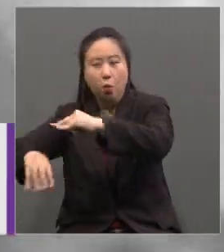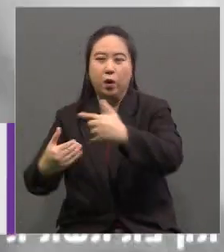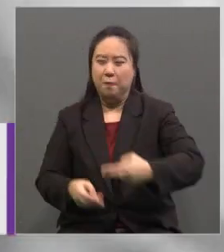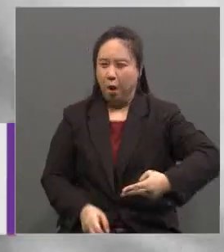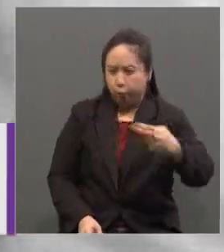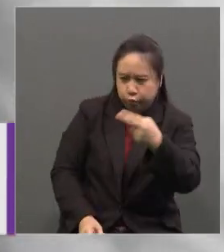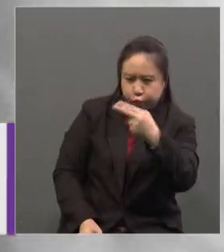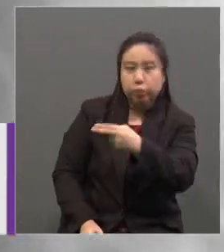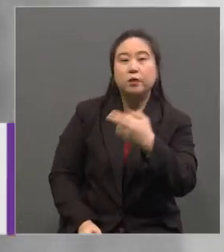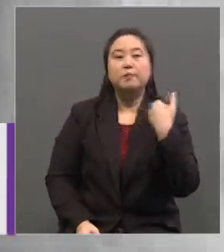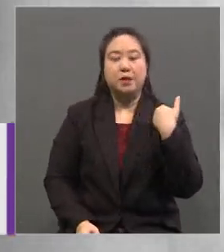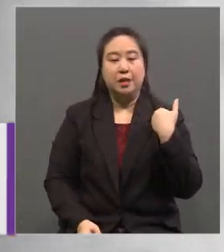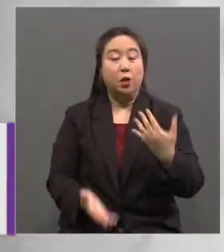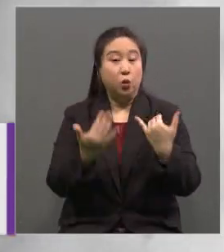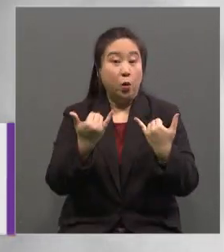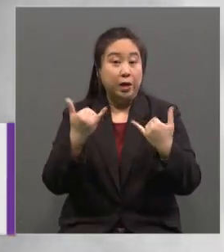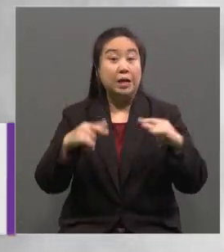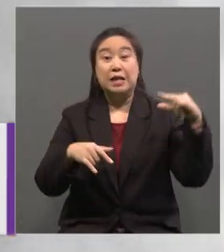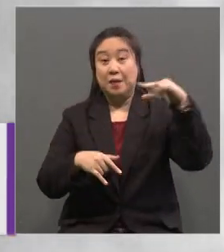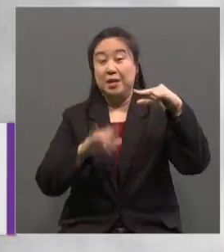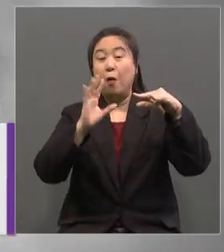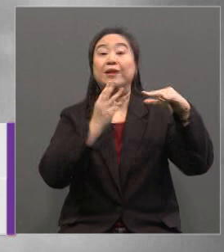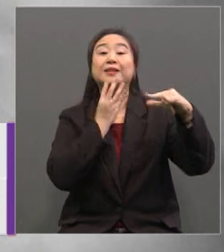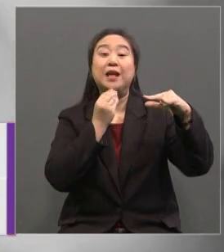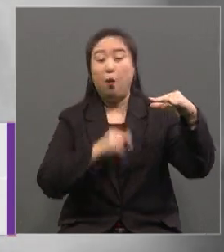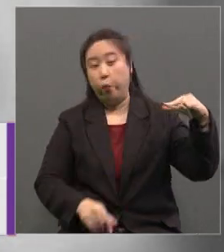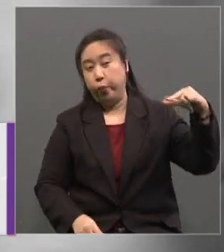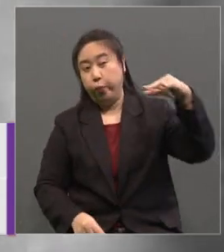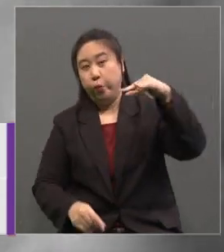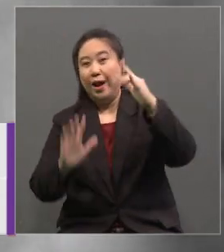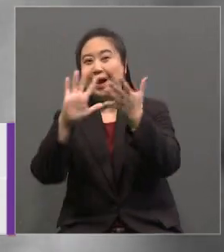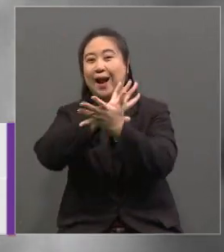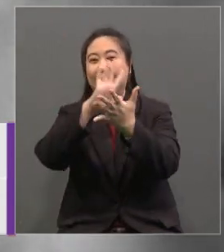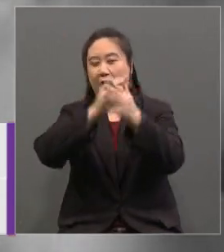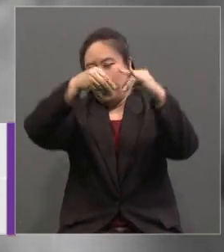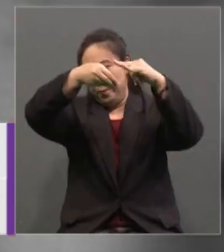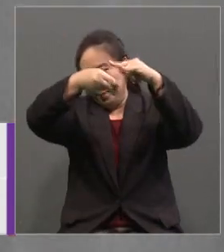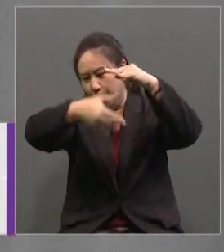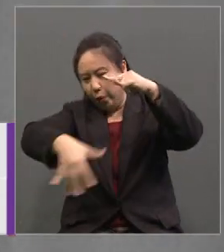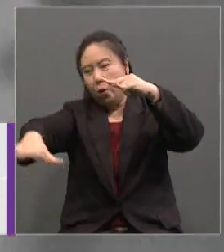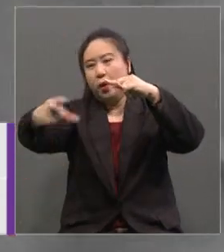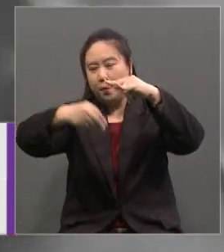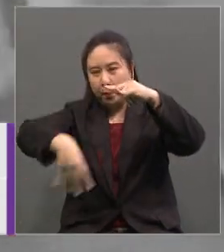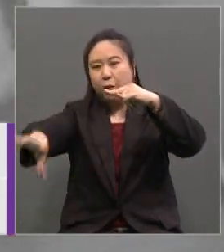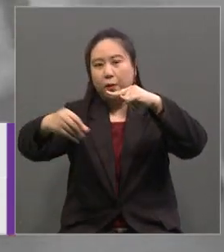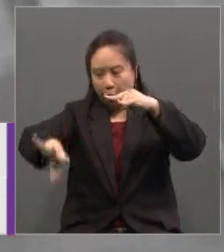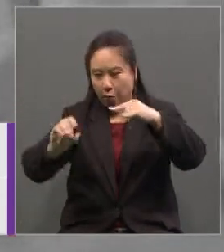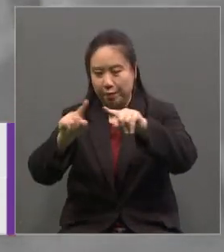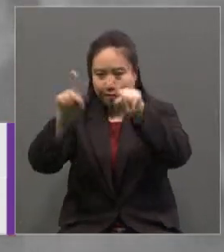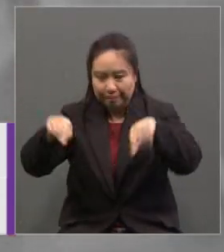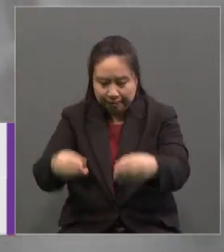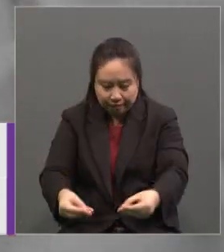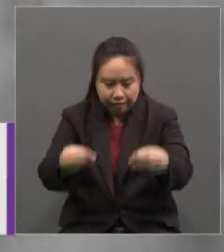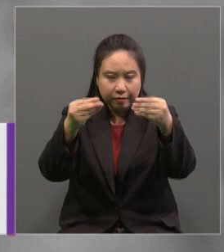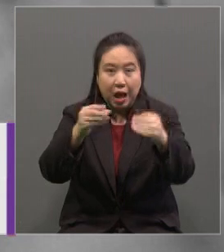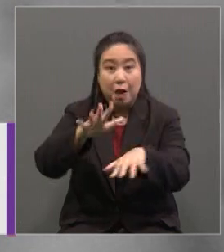ยิงขณะเดียวกันเครื่องบินรบอิสราเอลก็ได้โปรยใบปลิวรอบใหม่ทางตอนเหนือของฉนวนกาซ่านะคะเพื่อที่จะย้ำเตือนให้